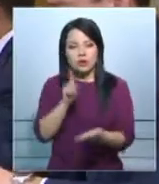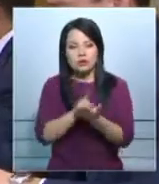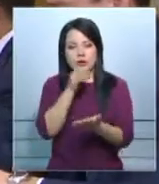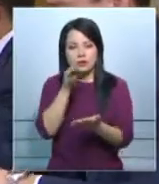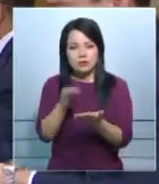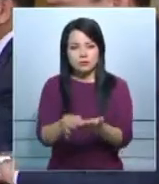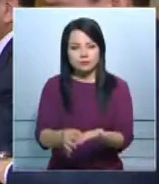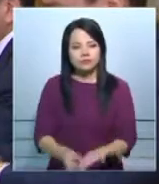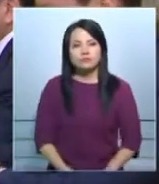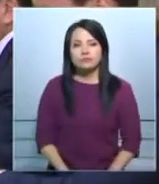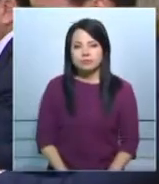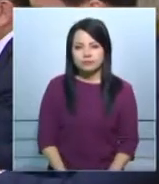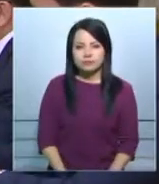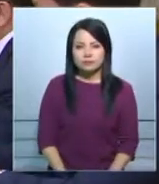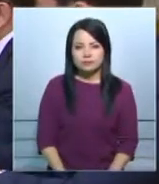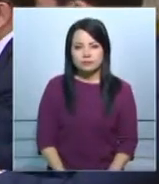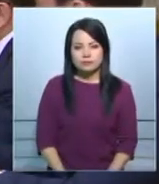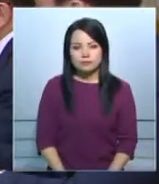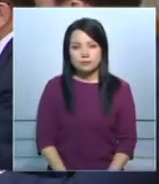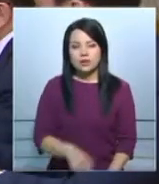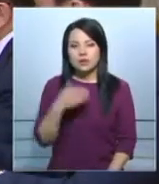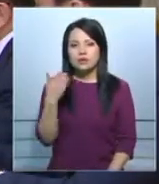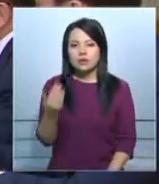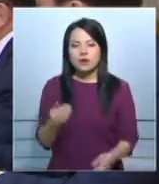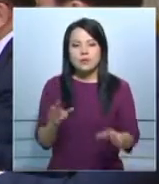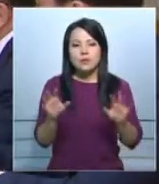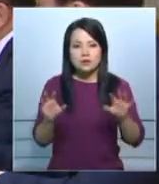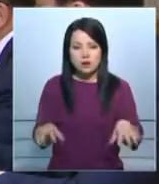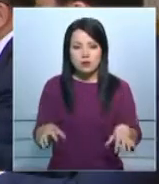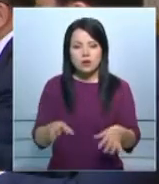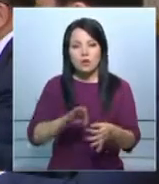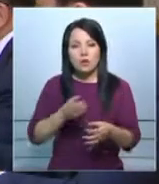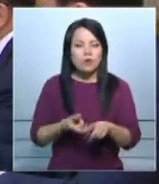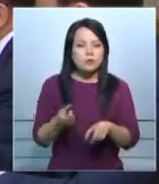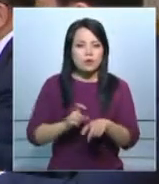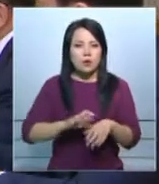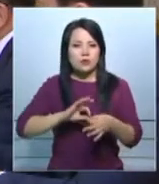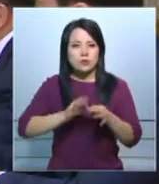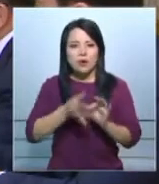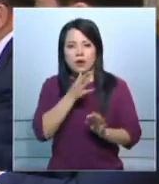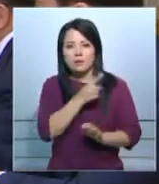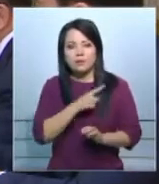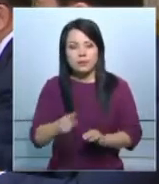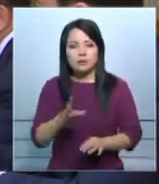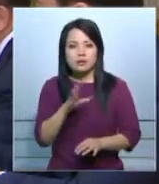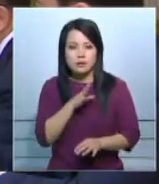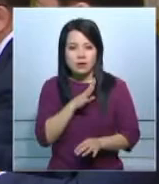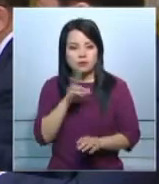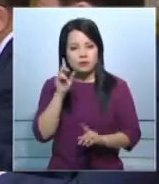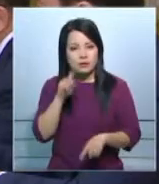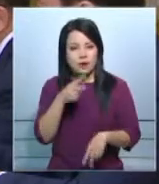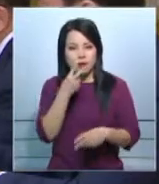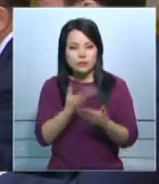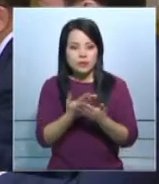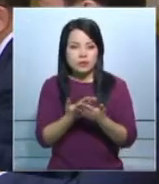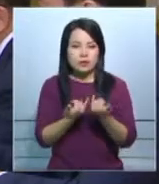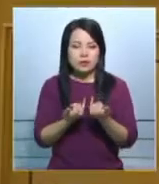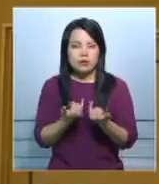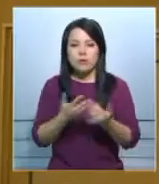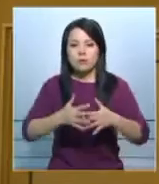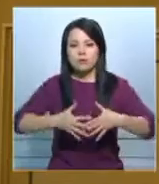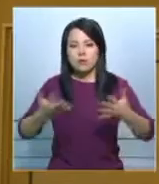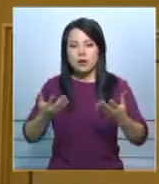Ваше председательство пришло очень сложный для всех, для нас момент в виде глобального